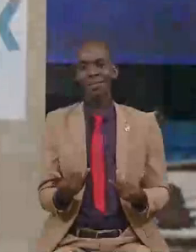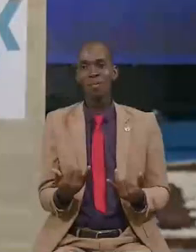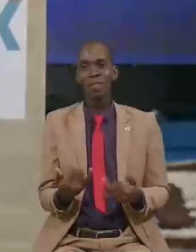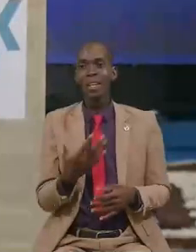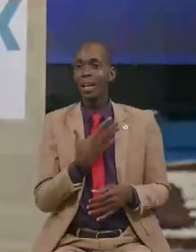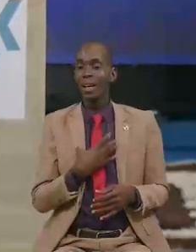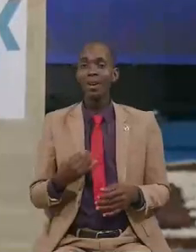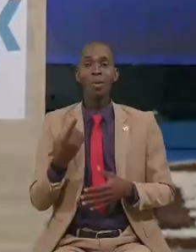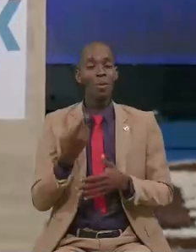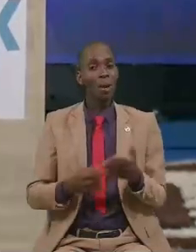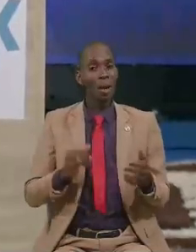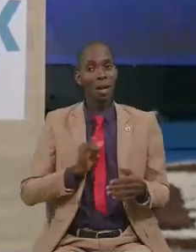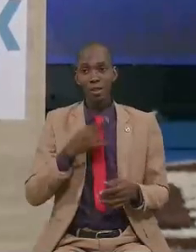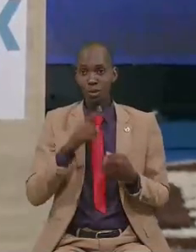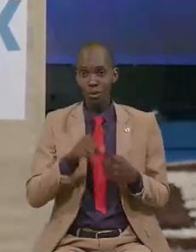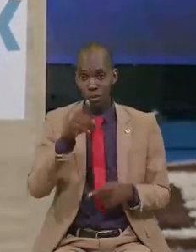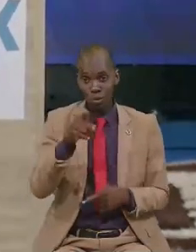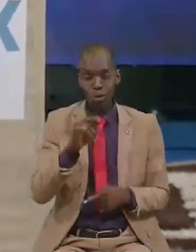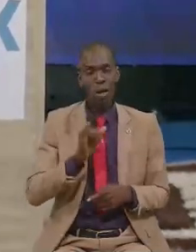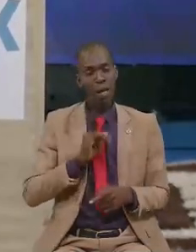Ce que je vous dis, je le dis à moi-même.